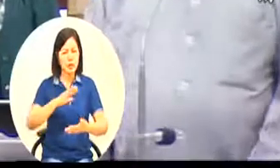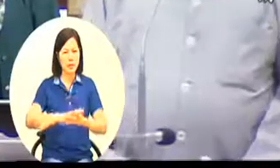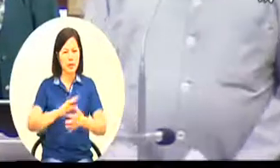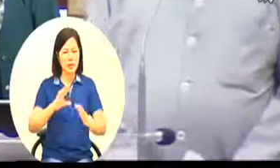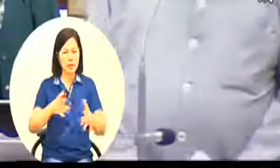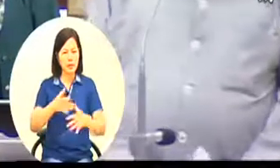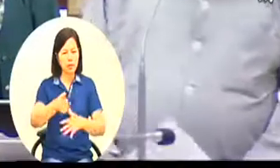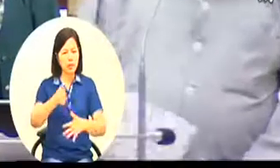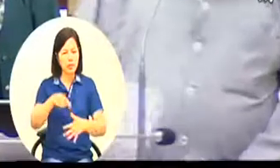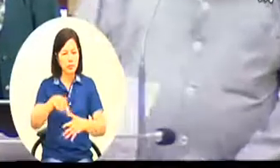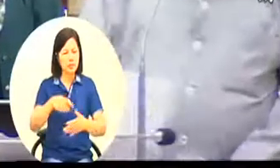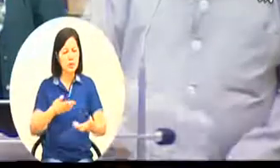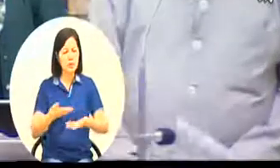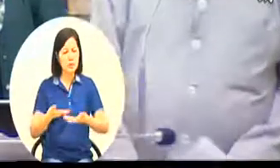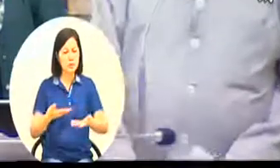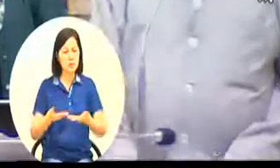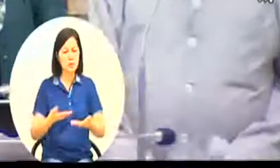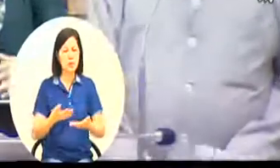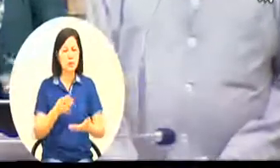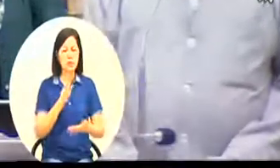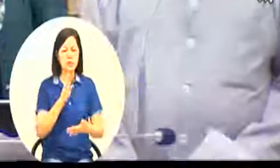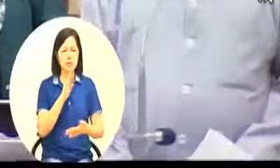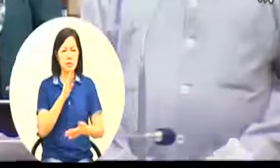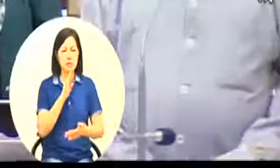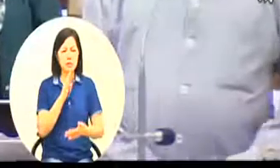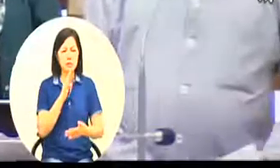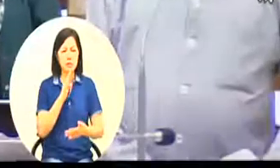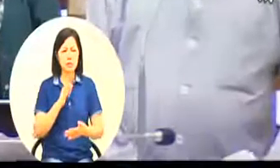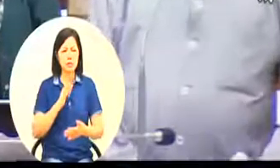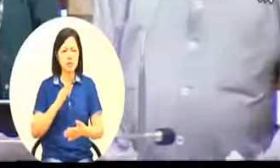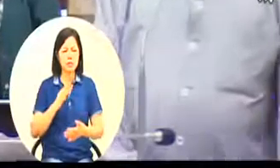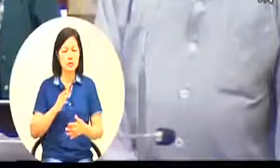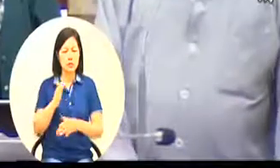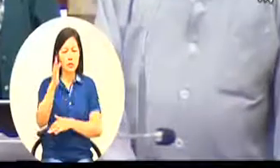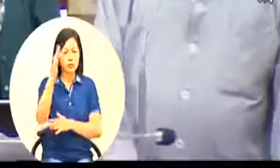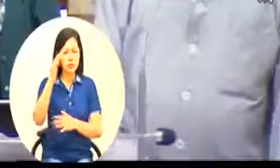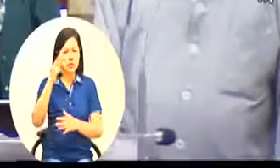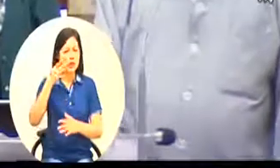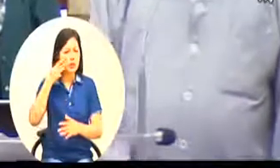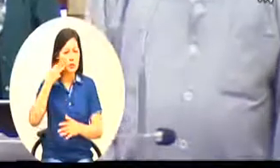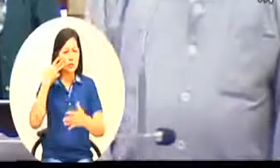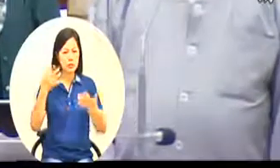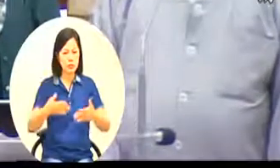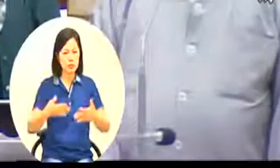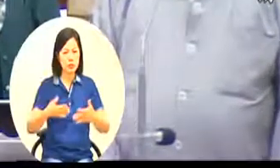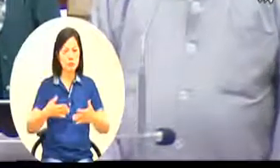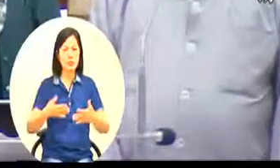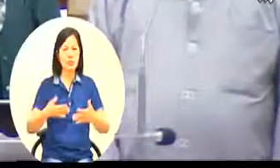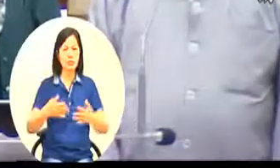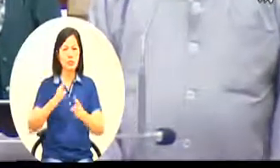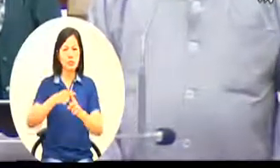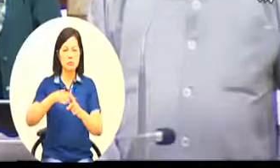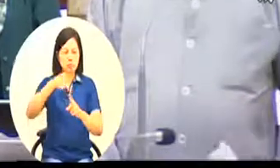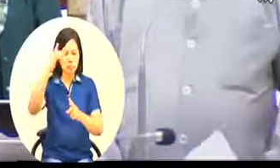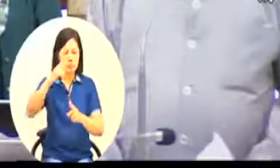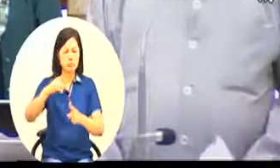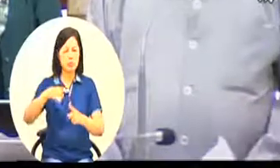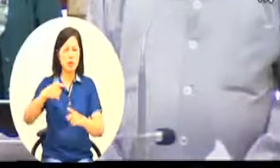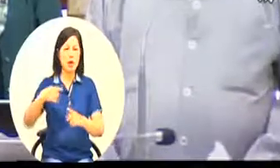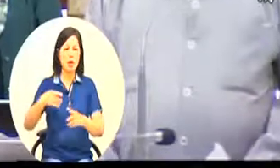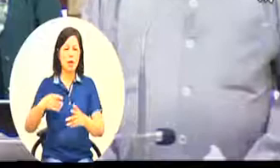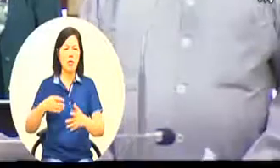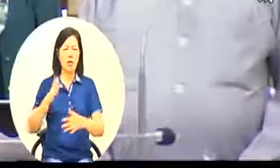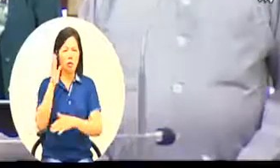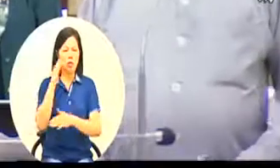仔日这个议题。这嘛是高度政治的问题，啊，所以讲高度政治的议题，啊，我相